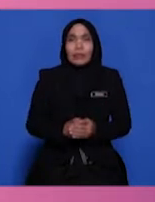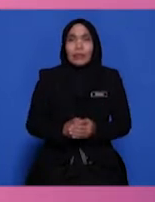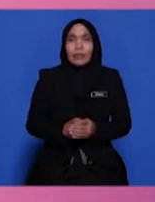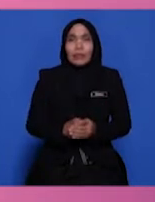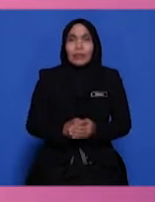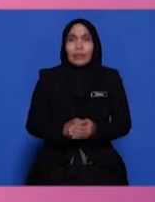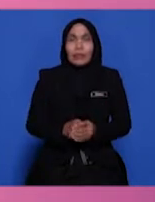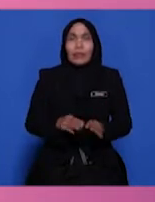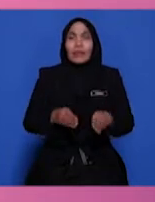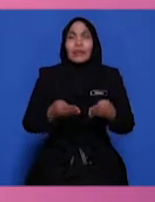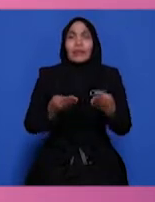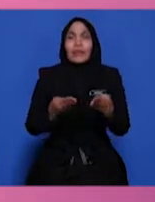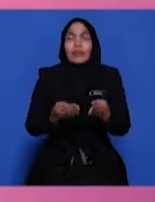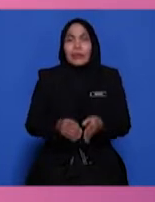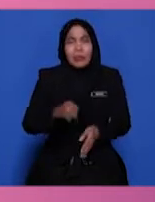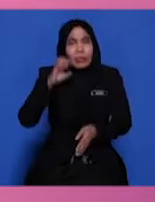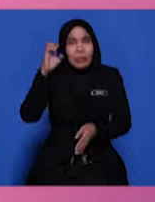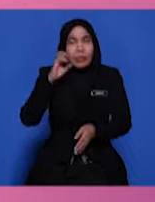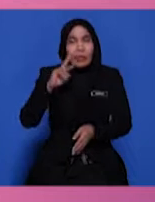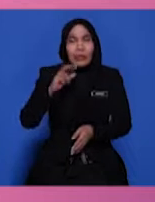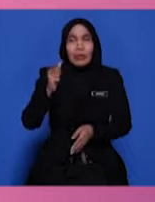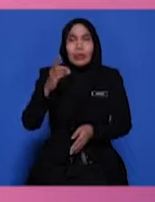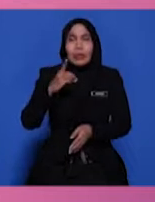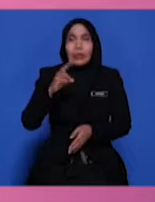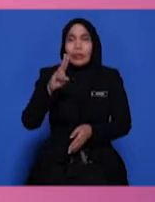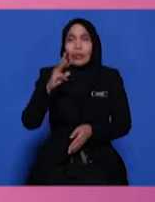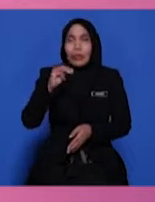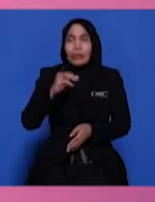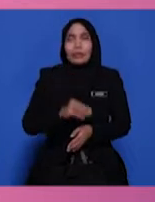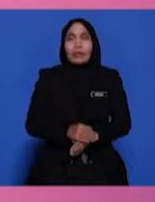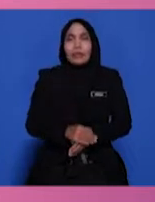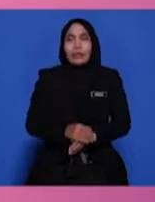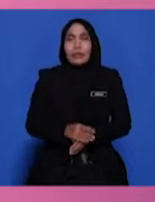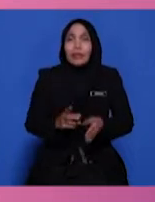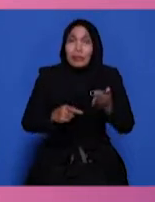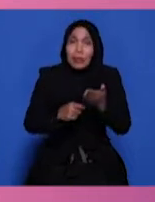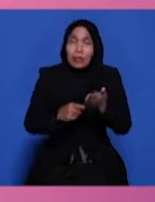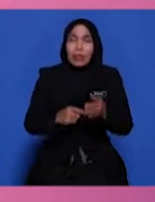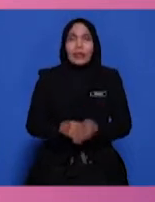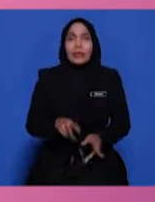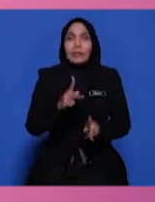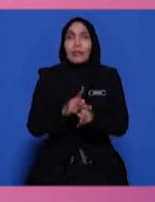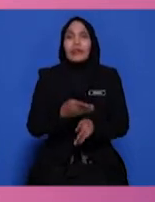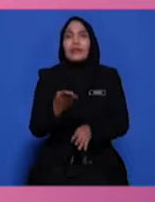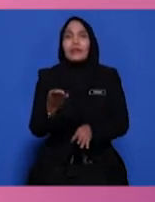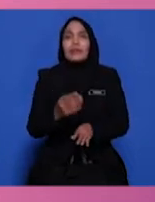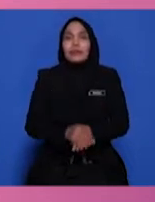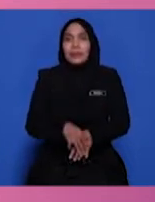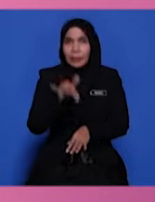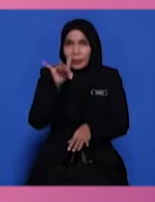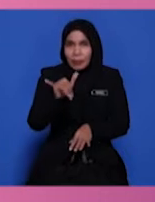RM137.04. Bagaimanakah Encik Radum boleh menambah simpanan beliau? Siapa boleh jawab?